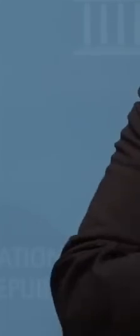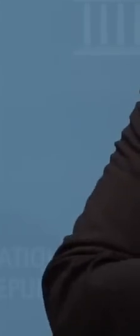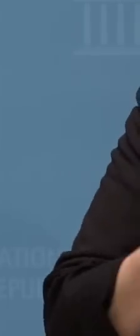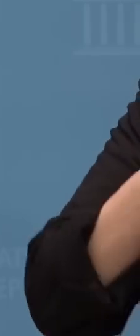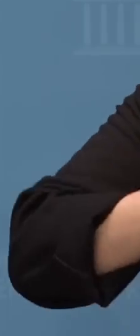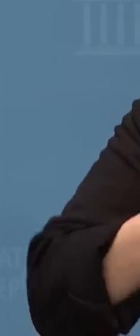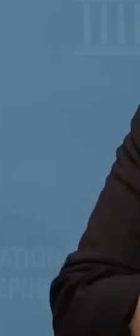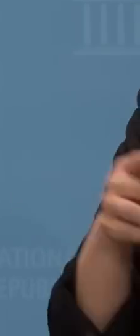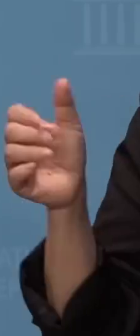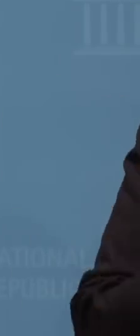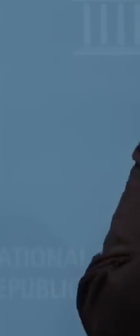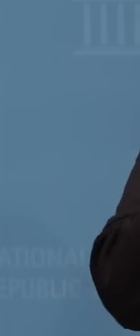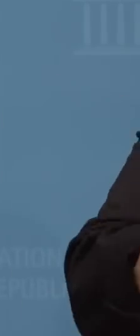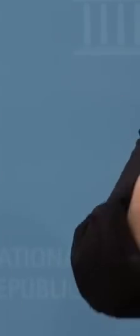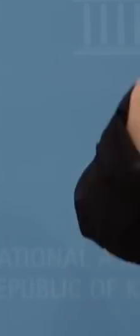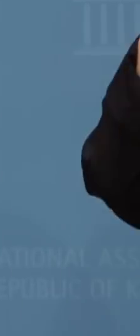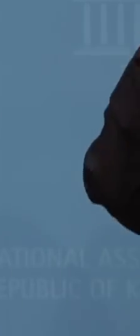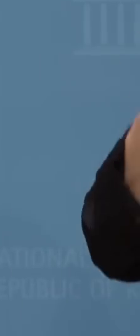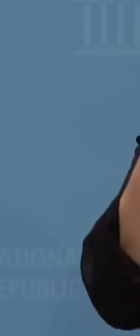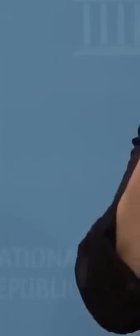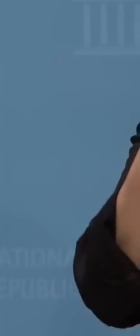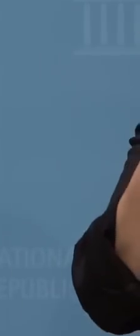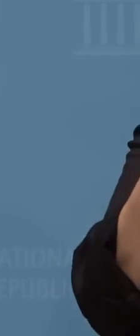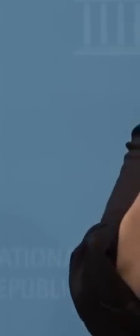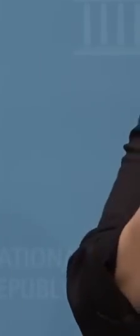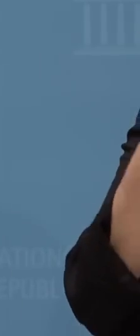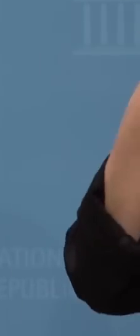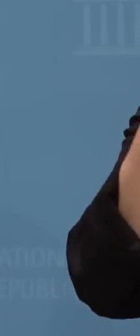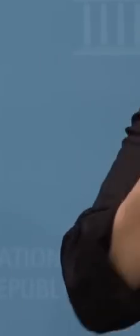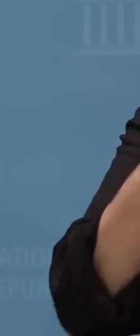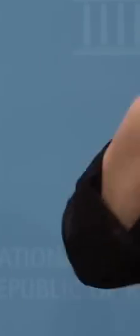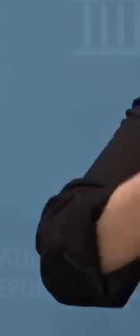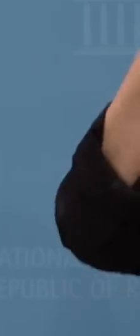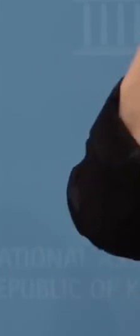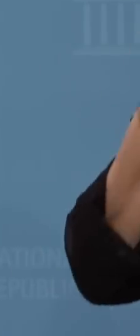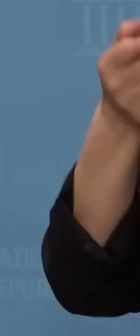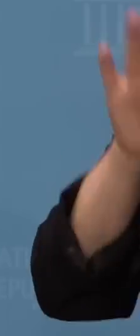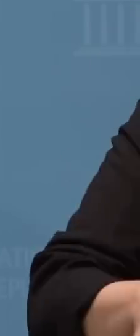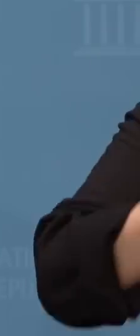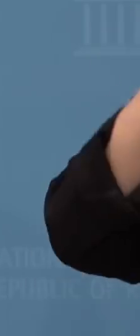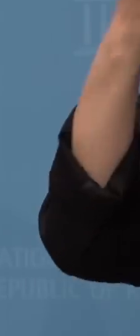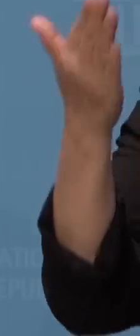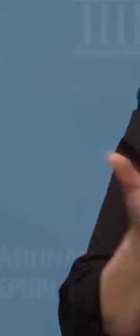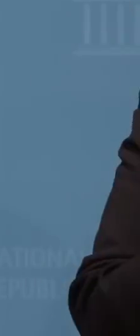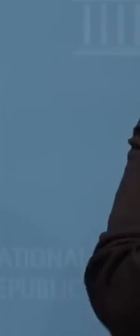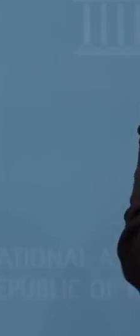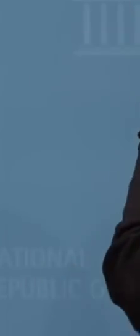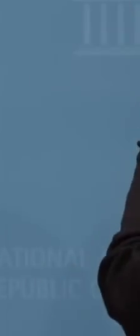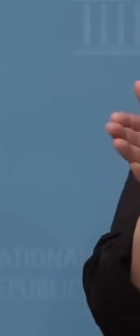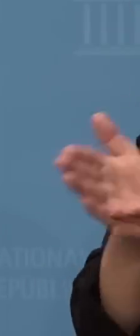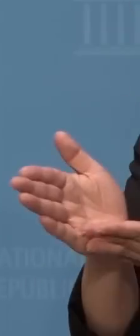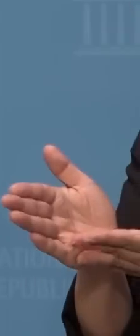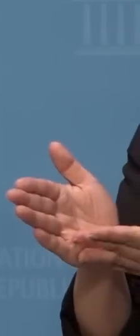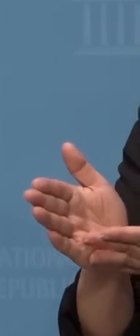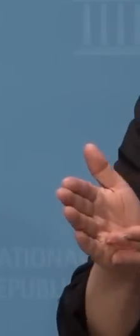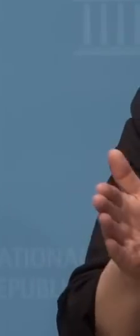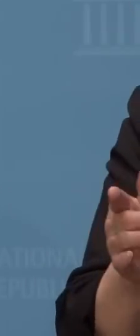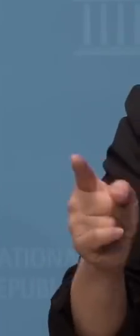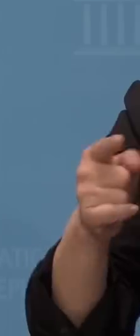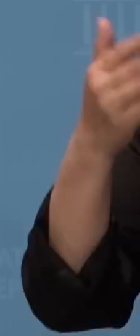취임 1년 만에 공공선의 이 모든 분야에서 거리낌 없이 거대한 퇴행이